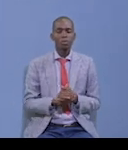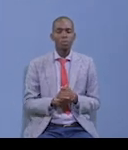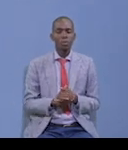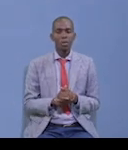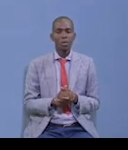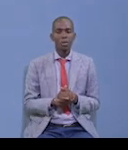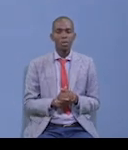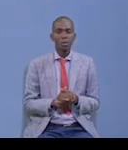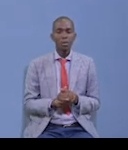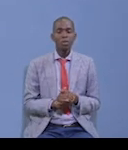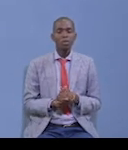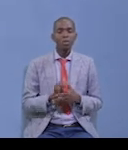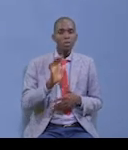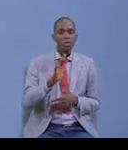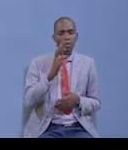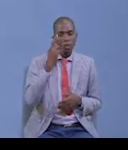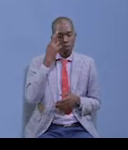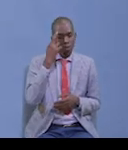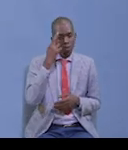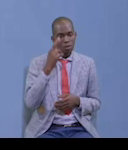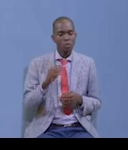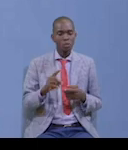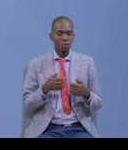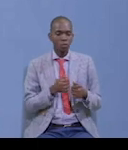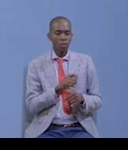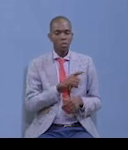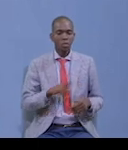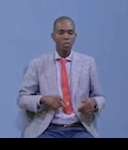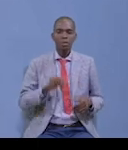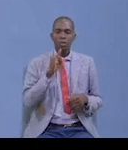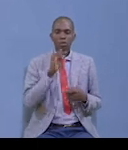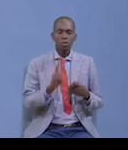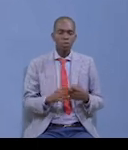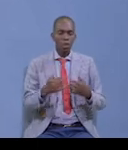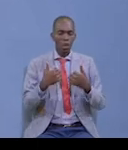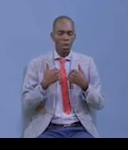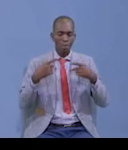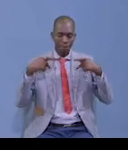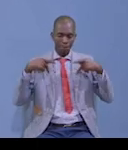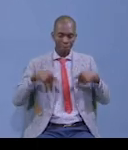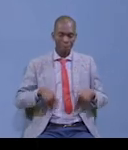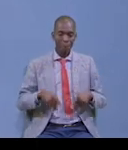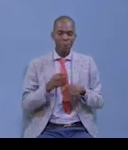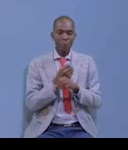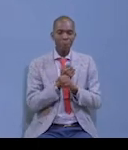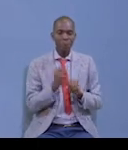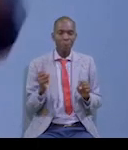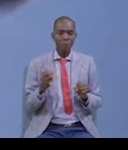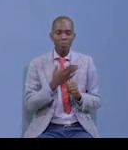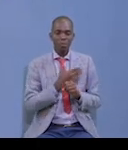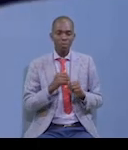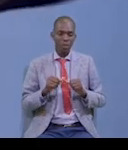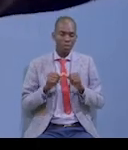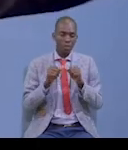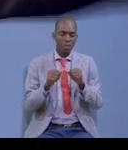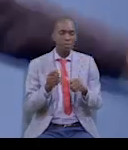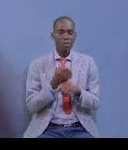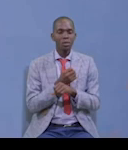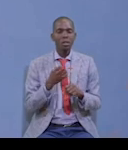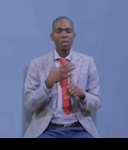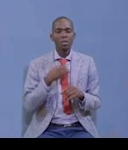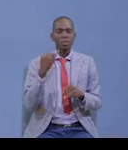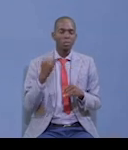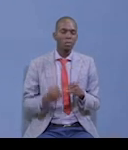purpose is to have personal salvation and continuing salvation and the final salvation